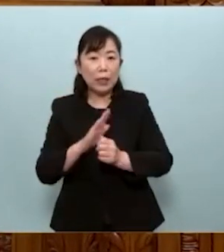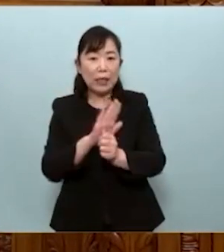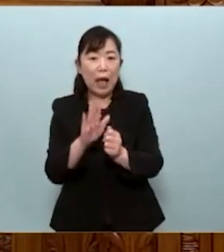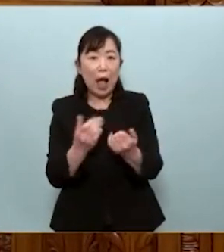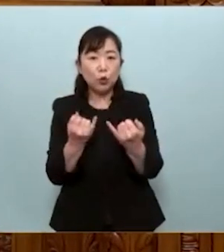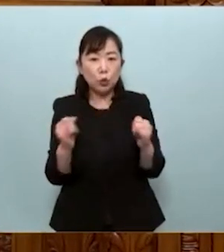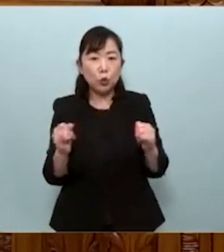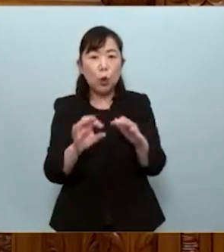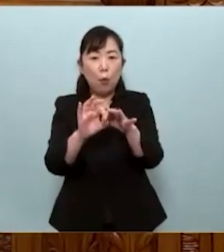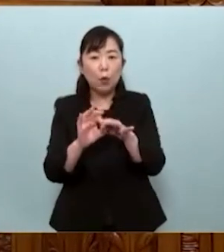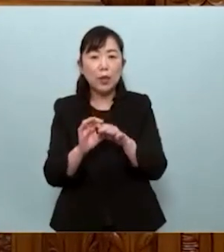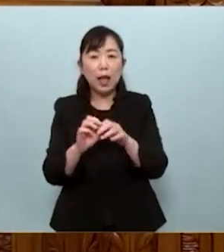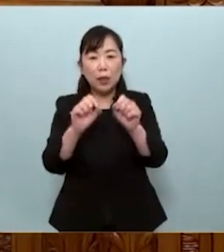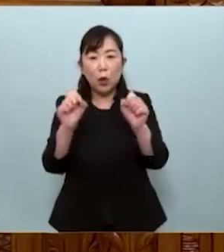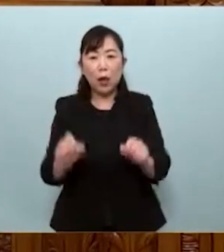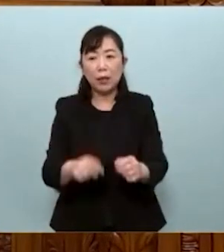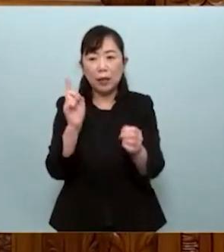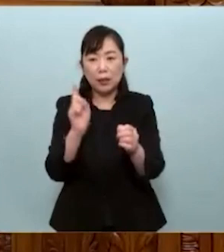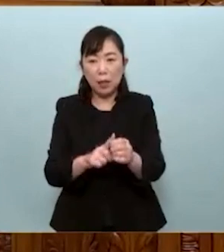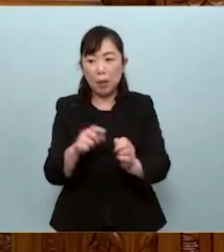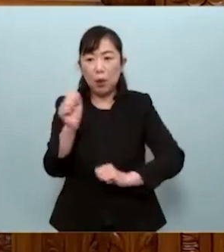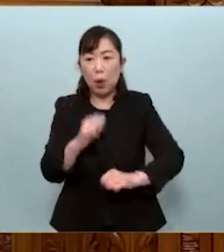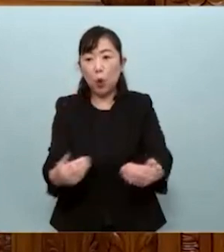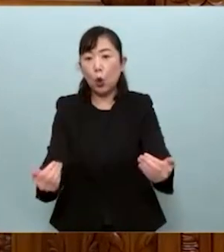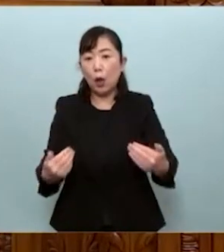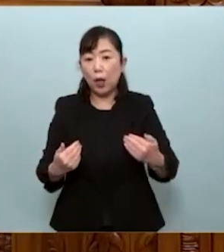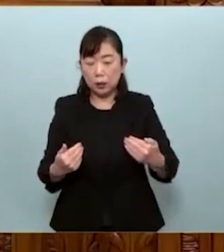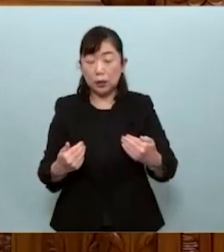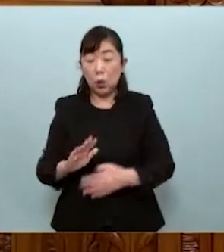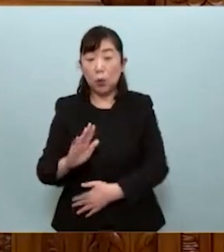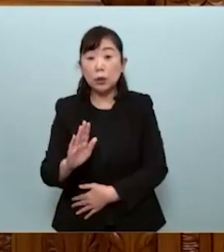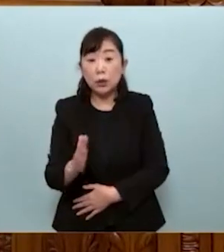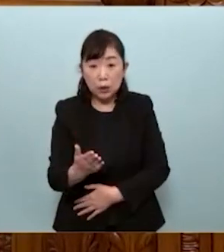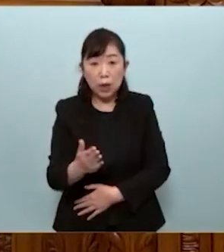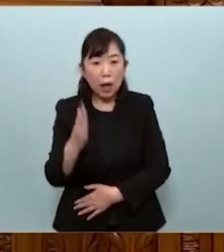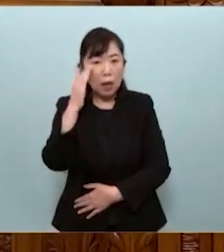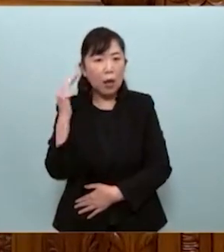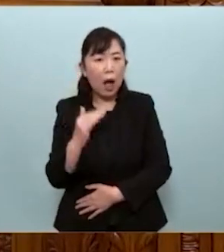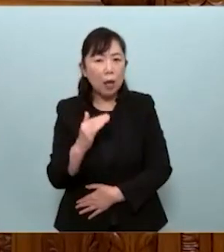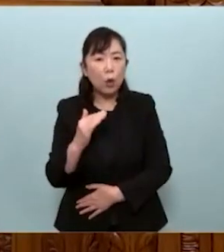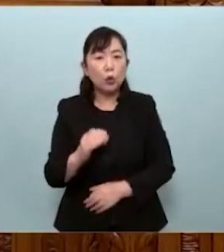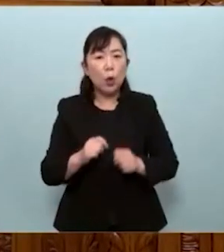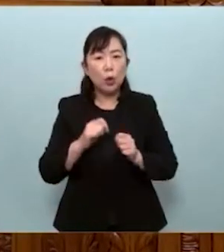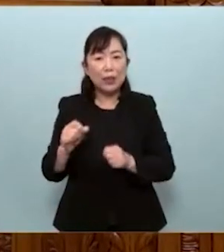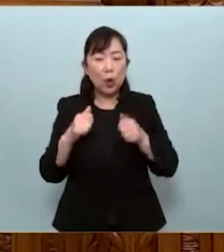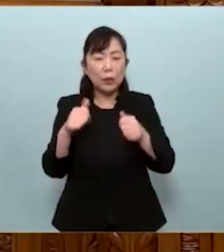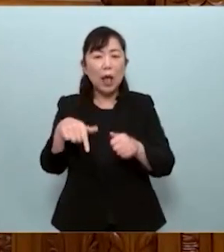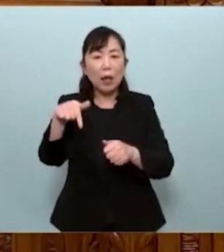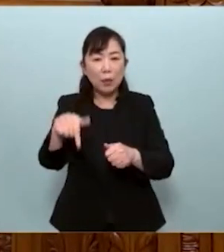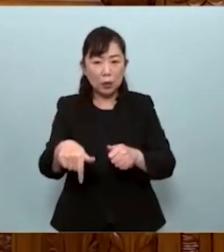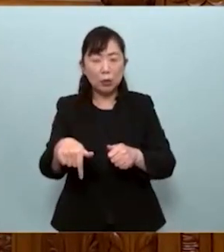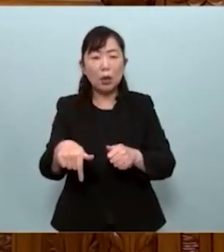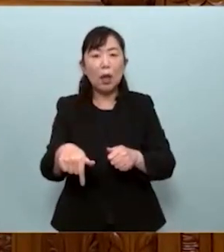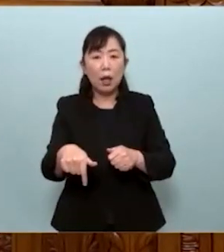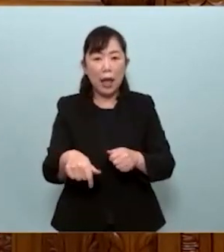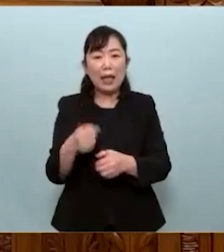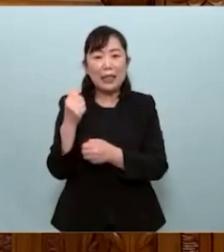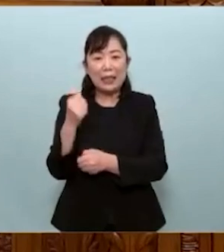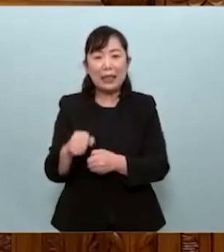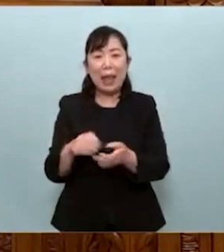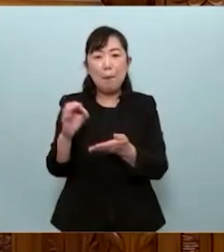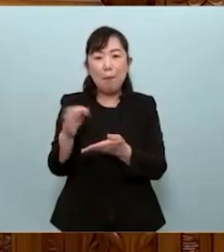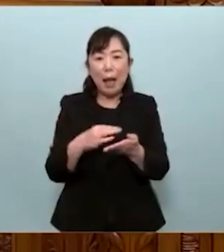題を解決するための行動を取る必要があります。しかし、韓国の地裁で日本企業の資産売却命令が下されるな